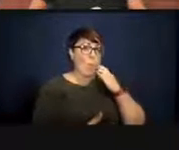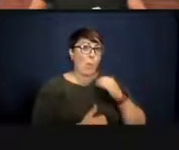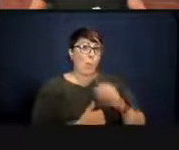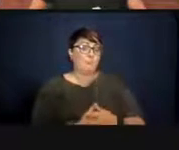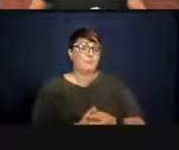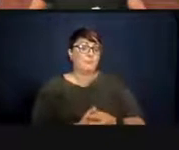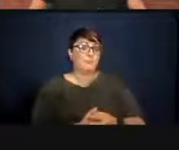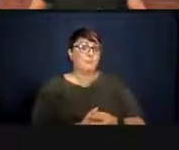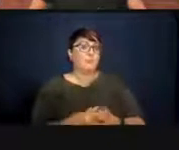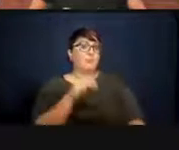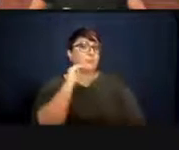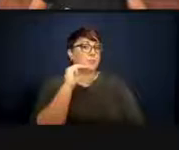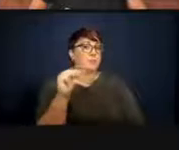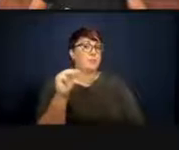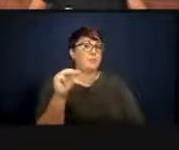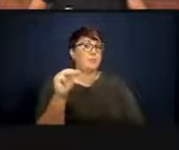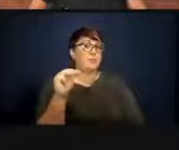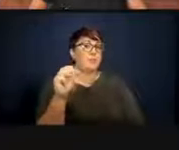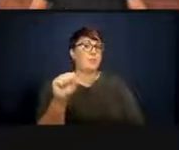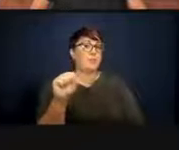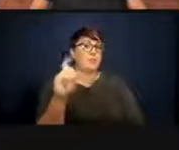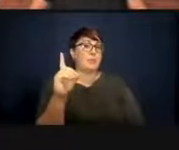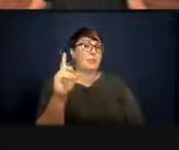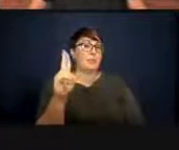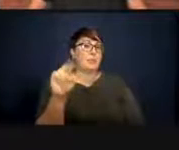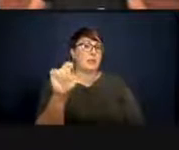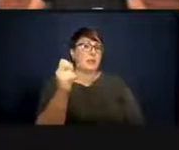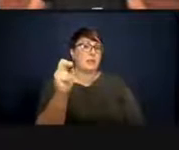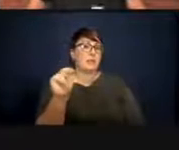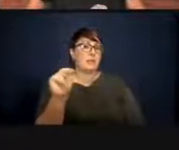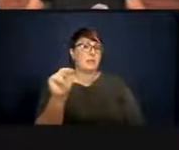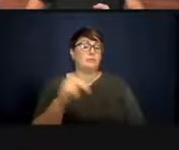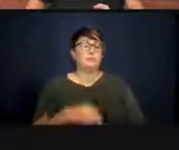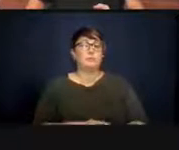وشل. سيد دانكن تفضلي.